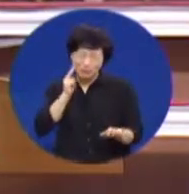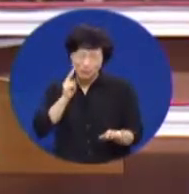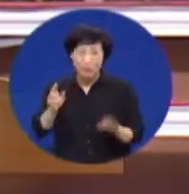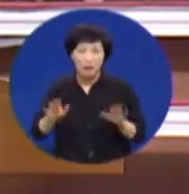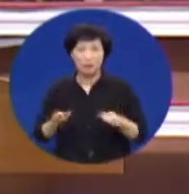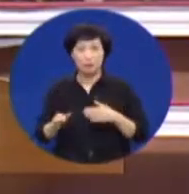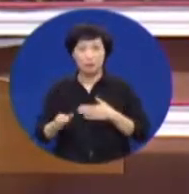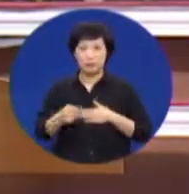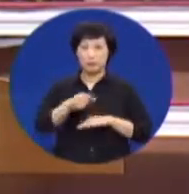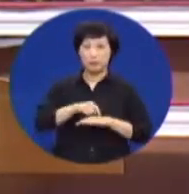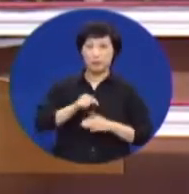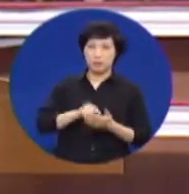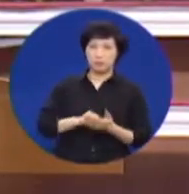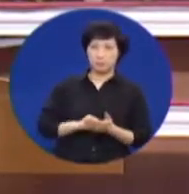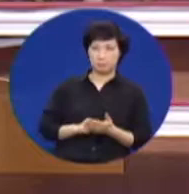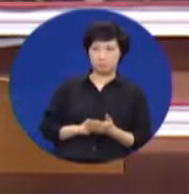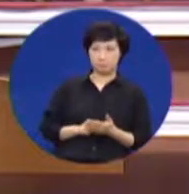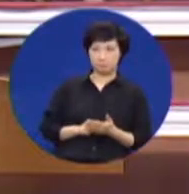우리 속으로